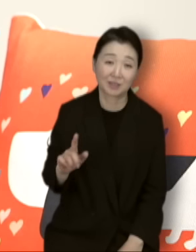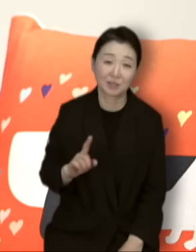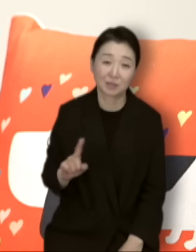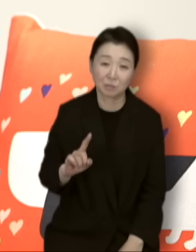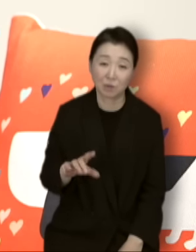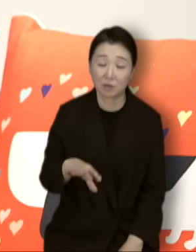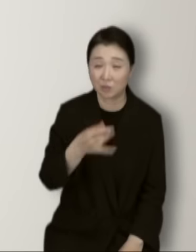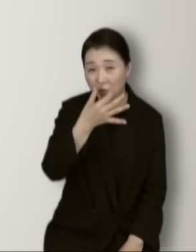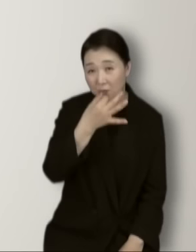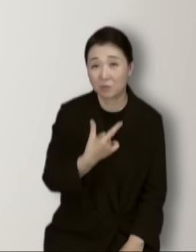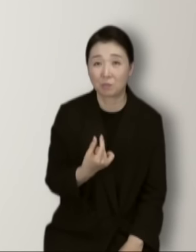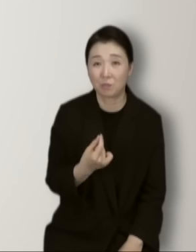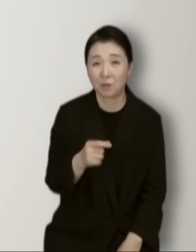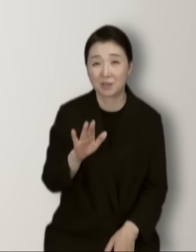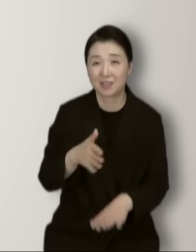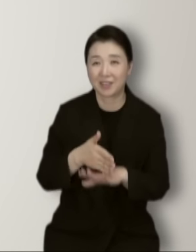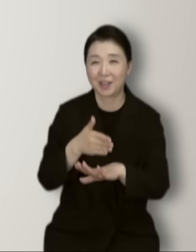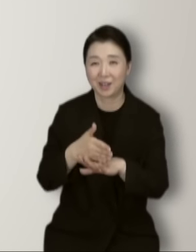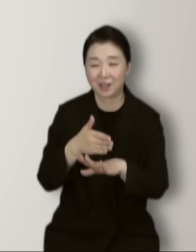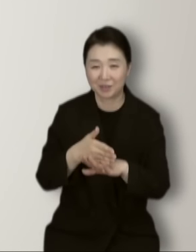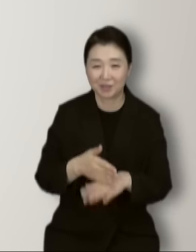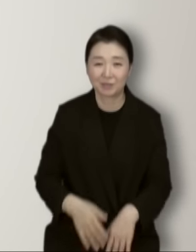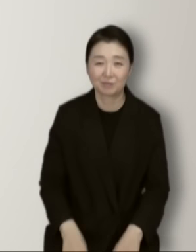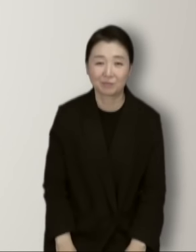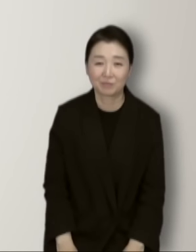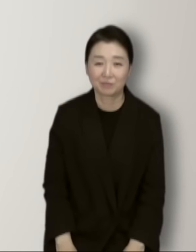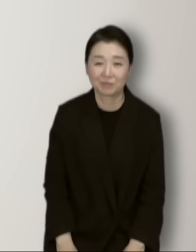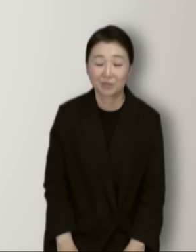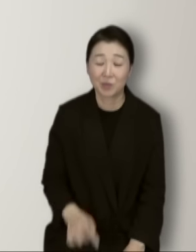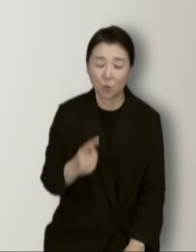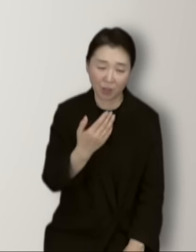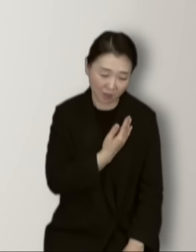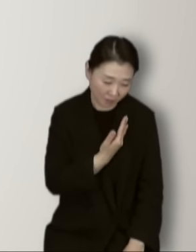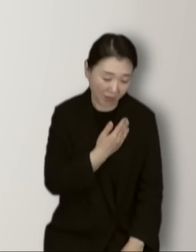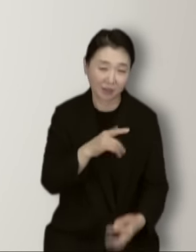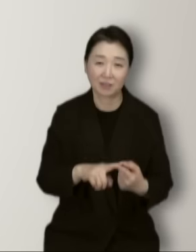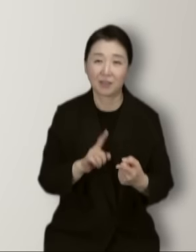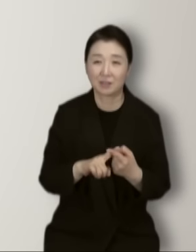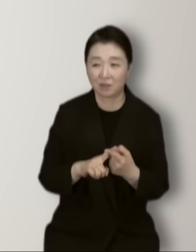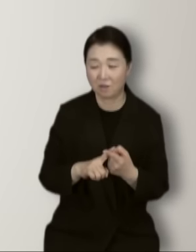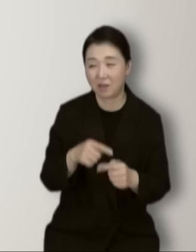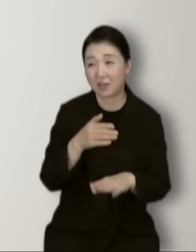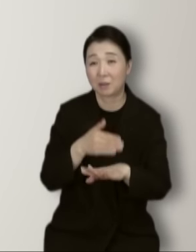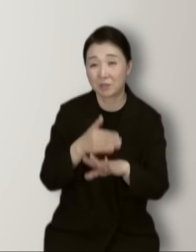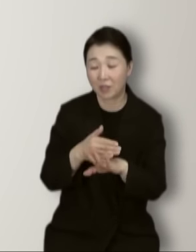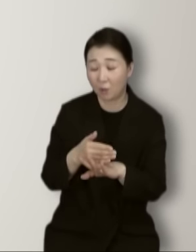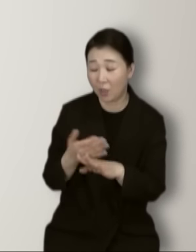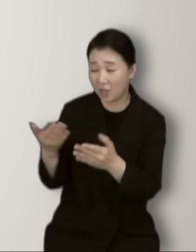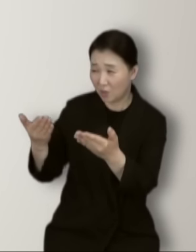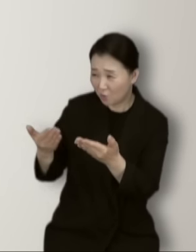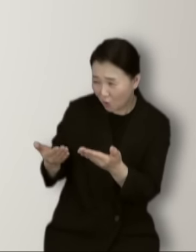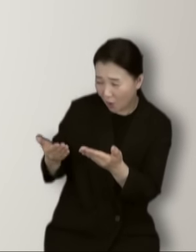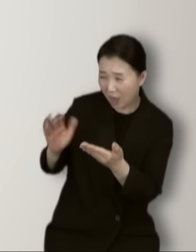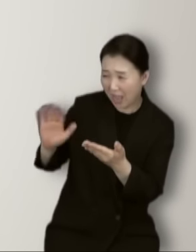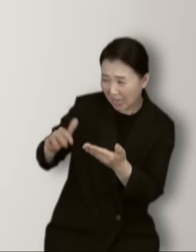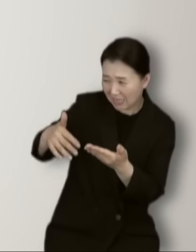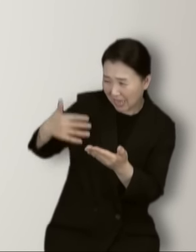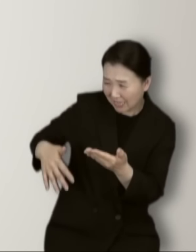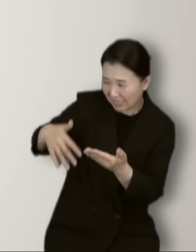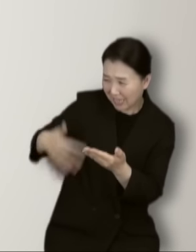참 그런 거 처음에 힘들었는데 이제 되게 감사하게 생각이 돼요 담금질에 대해서 줄듯 안 줄듯 줄듯 안